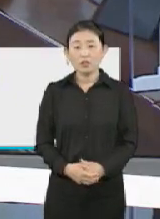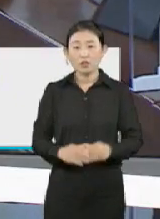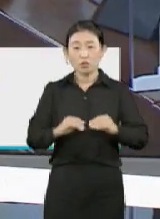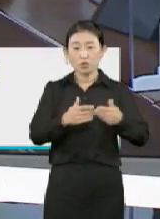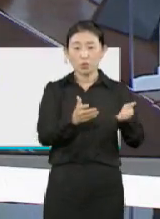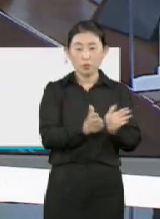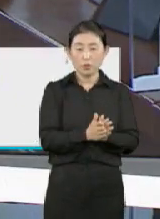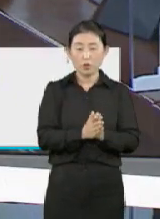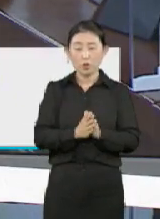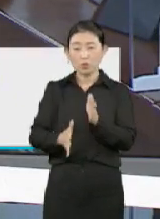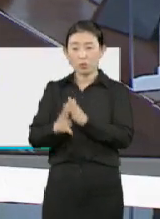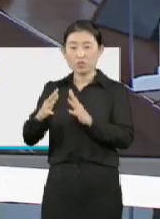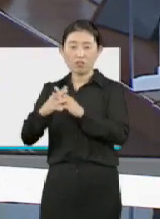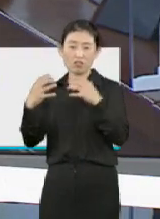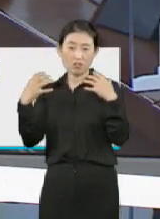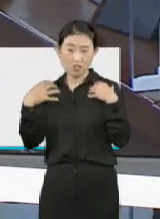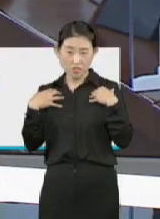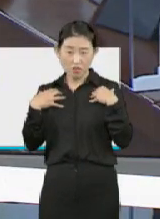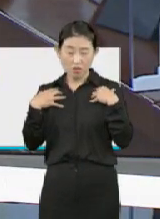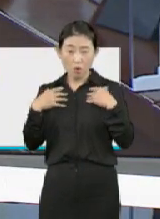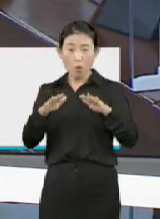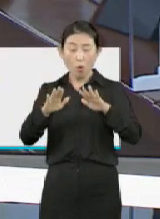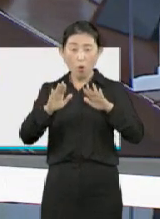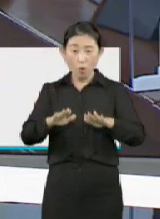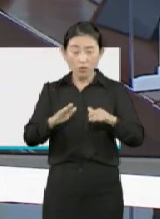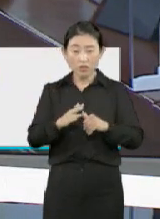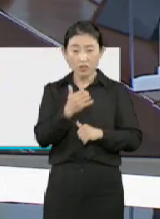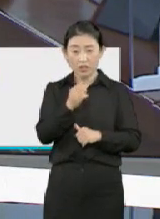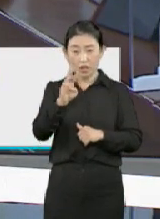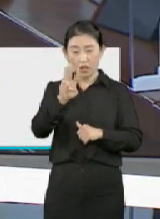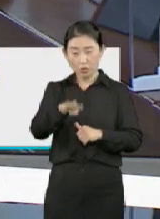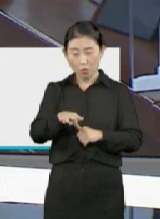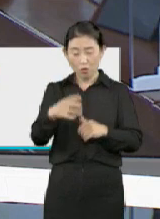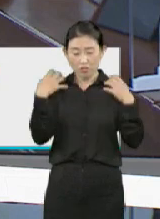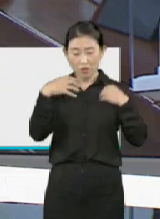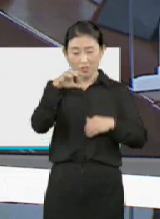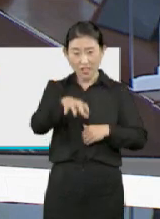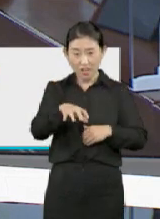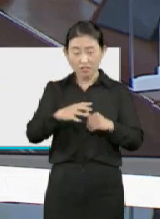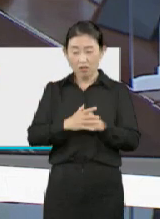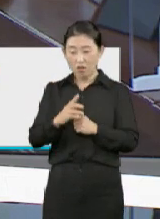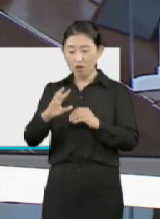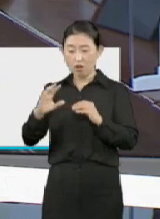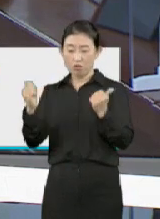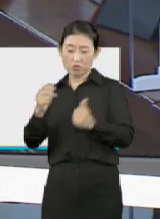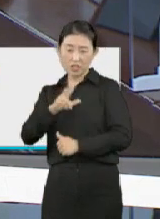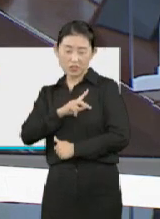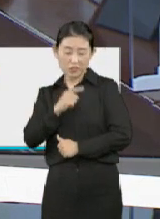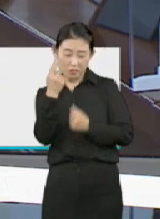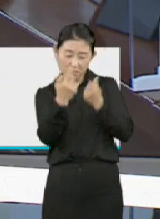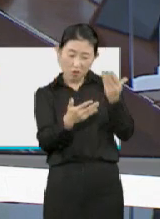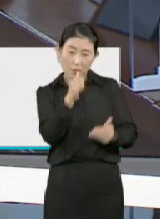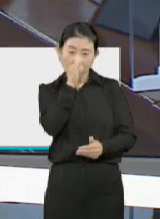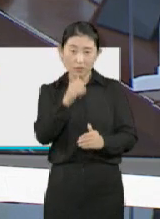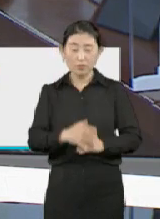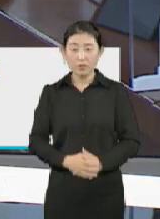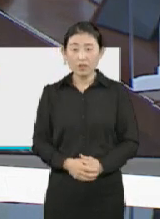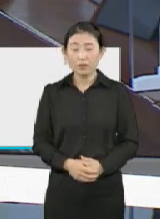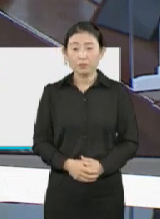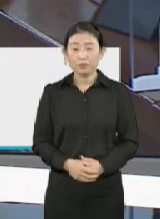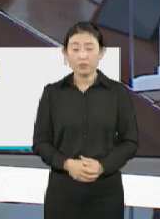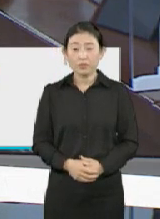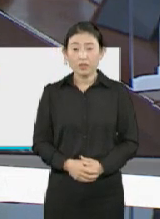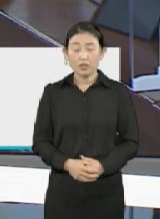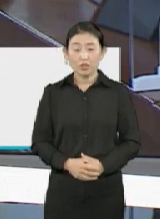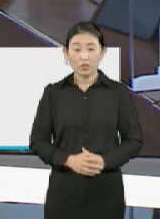국토교통부와 행정도시 건설 첨 국감이 오늘 정부세종청사에서 열렸는데요 국토부 장관이 국회 3종